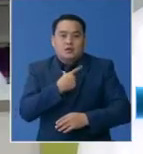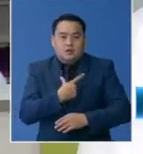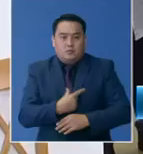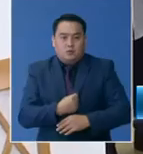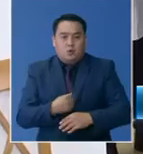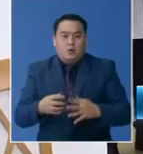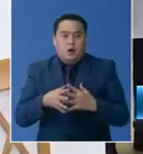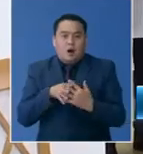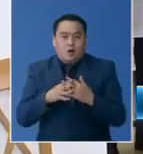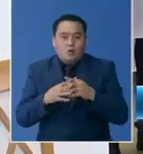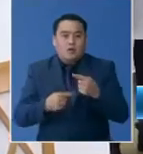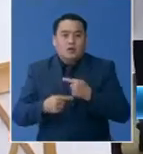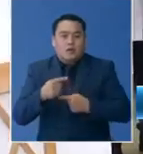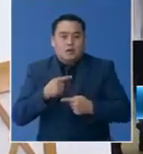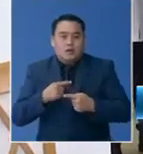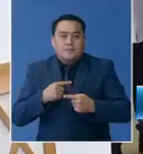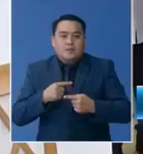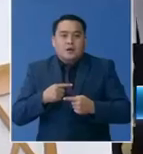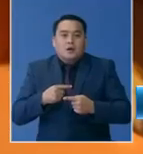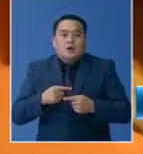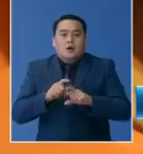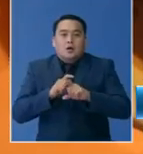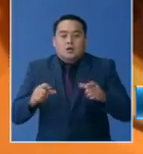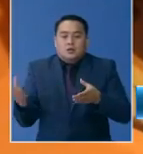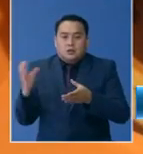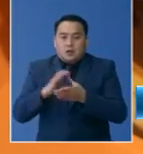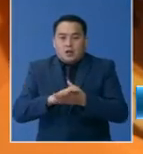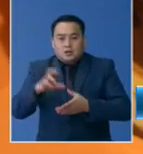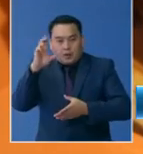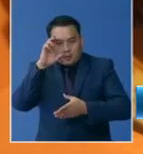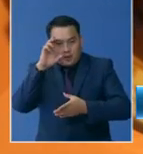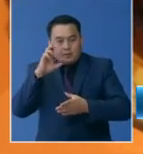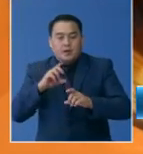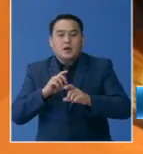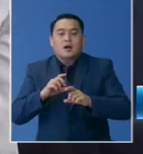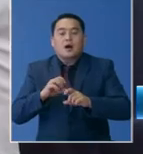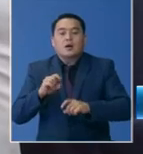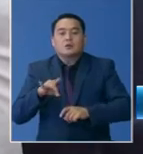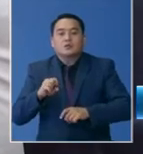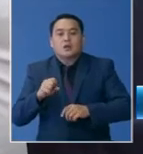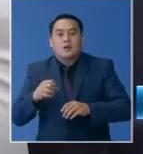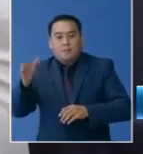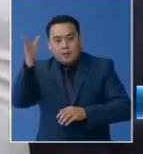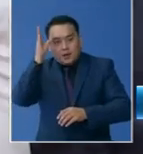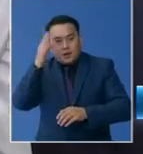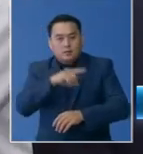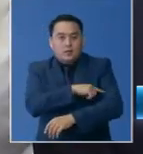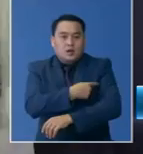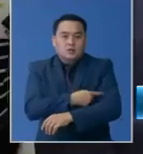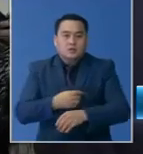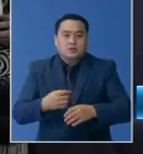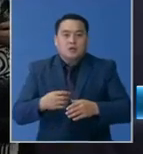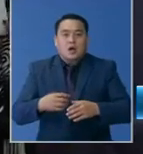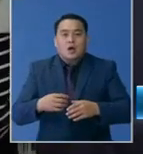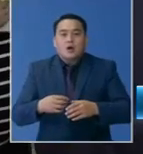ауылға деп. Осындай әлеуметтік нысандардың жұмысымен танысып шыққан мемлекеттік хатшы Алматы облысында білім мен денсаулық сақтау саласында